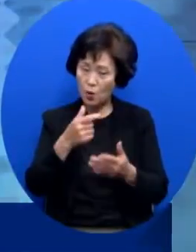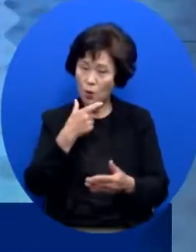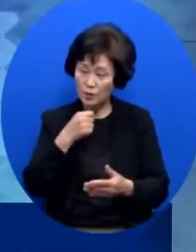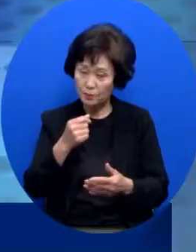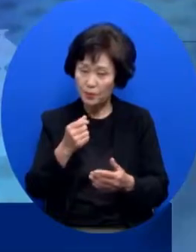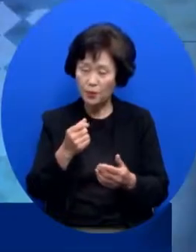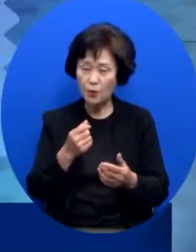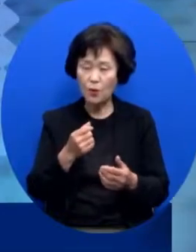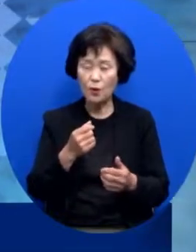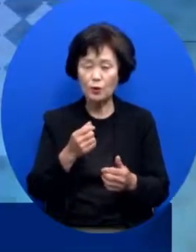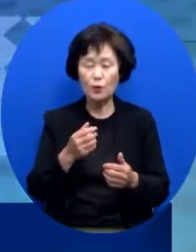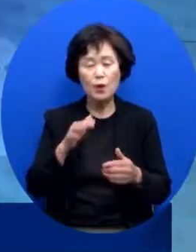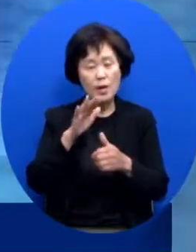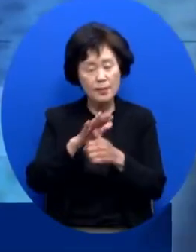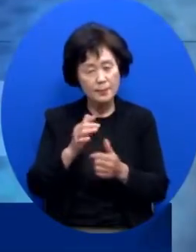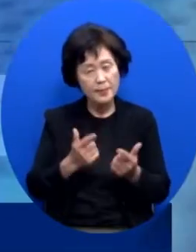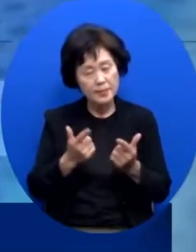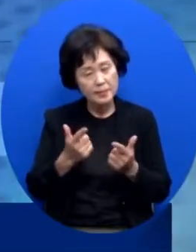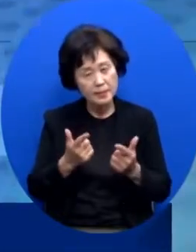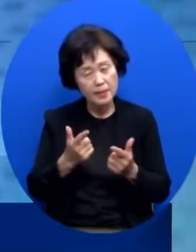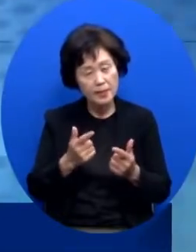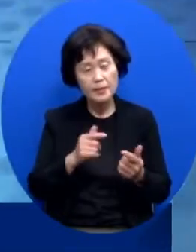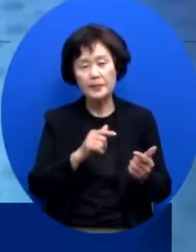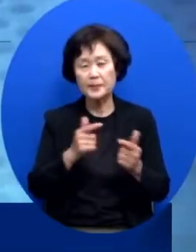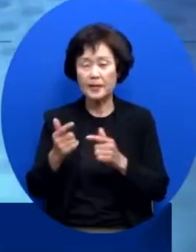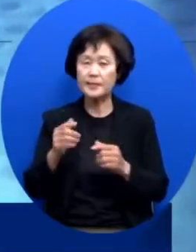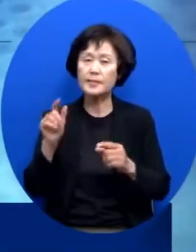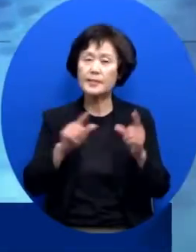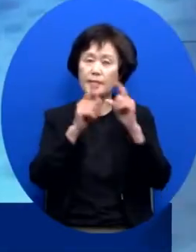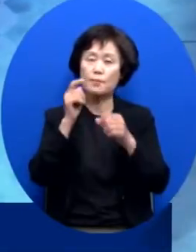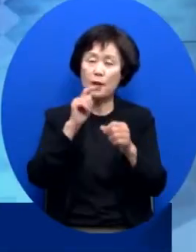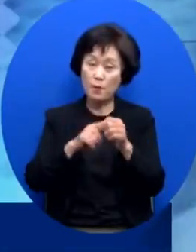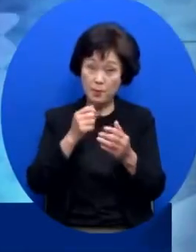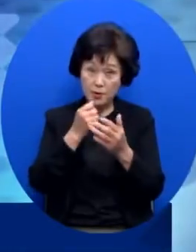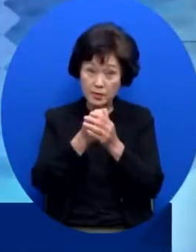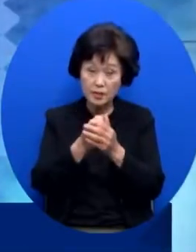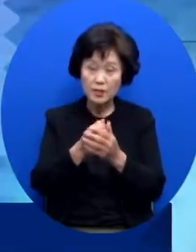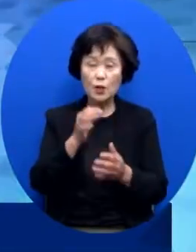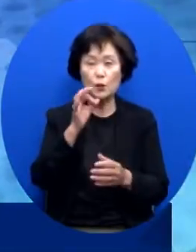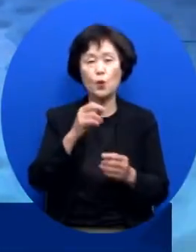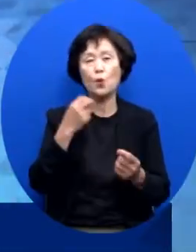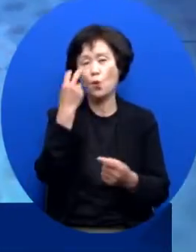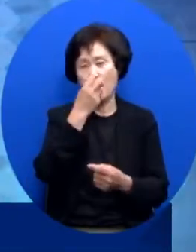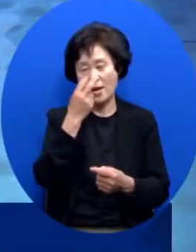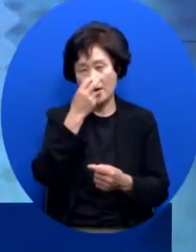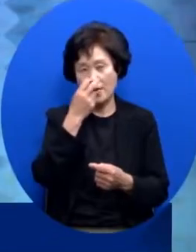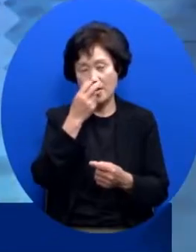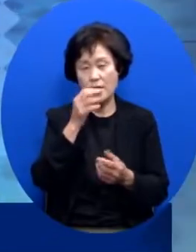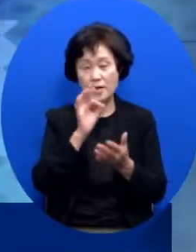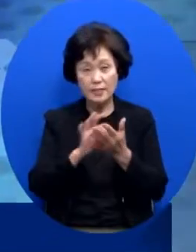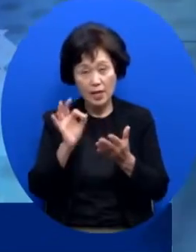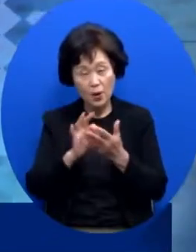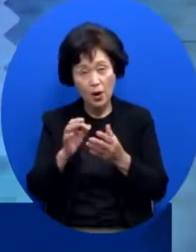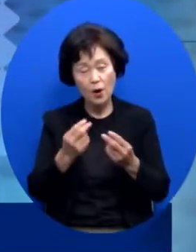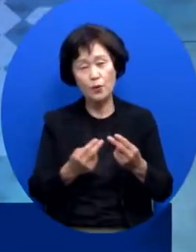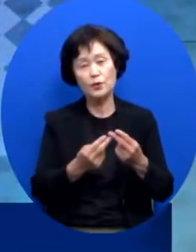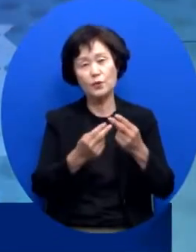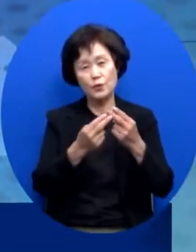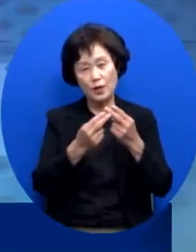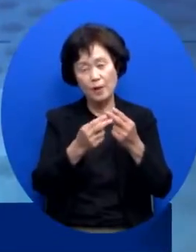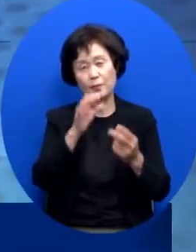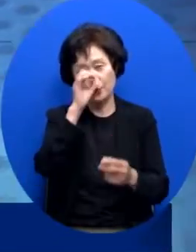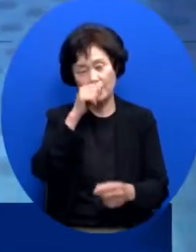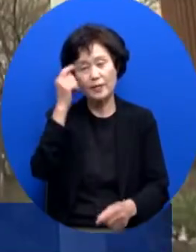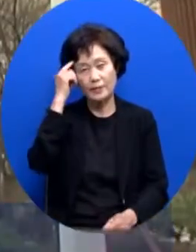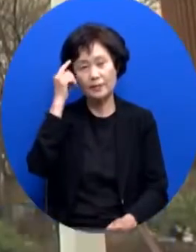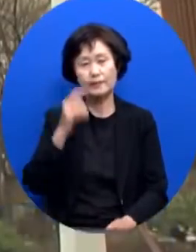해야될 것 제 목표 뭐 이런 어떤 삶의 목표를 좀 정해서 좀 돈을 관리하고 또 소비하고 또 저축하면 어떨까 생각을